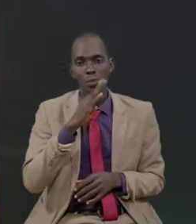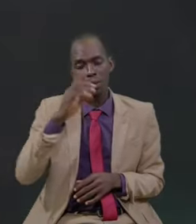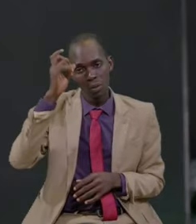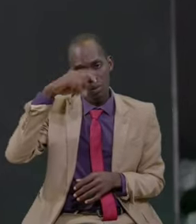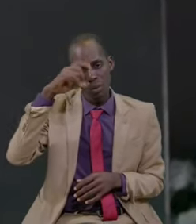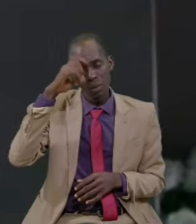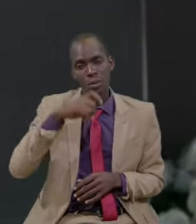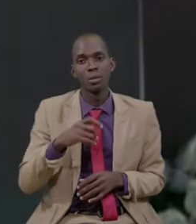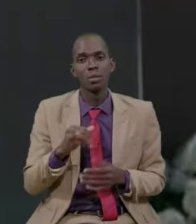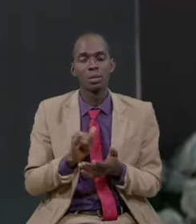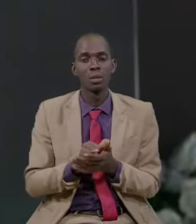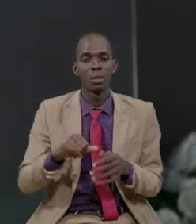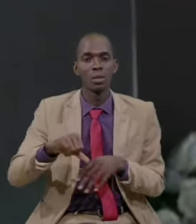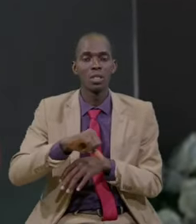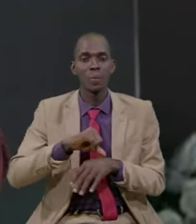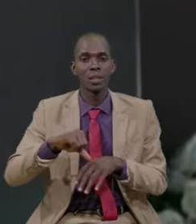que l'onction que nous avons,